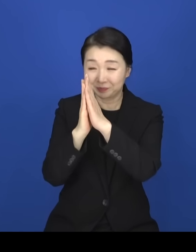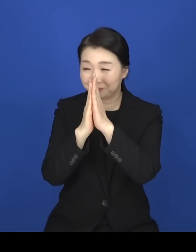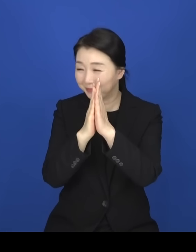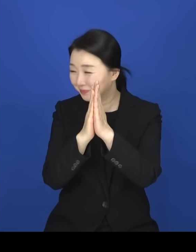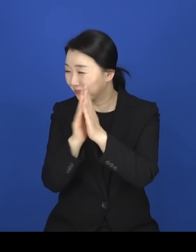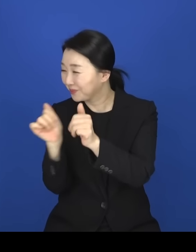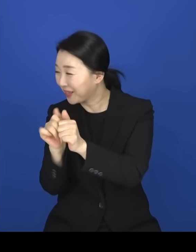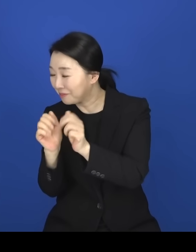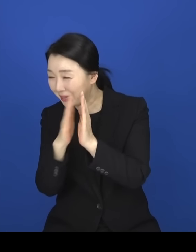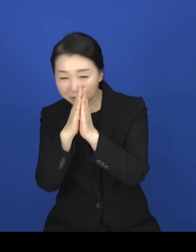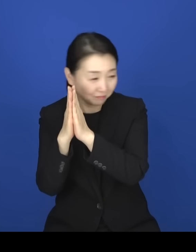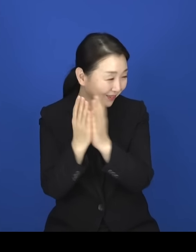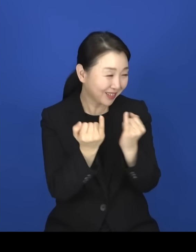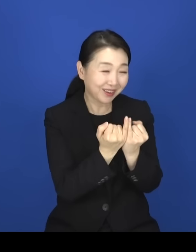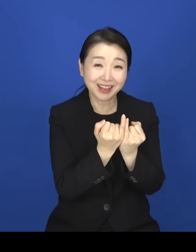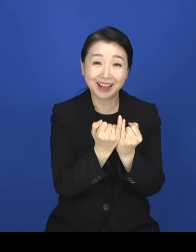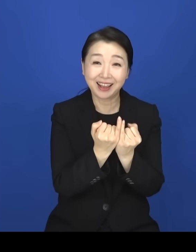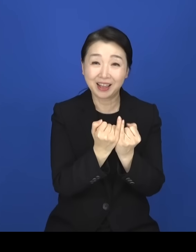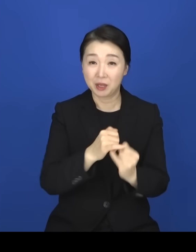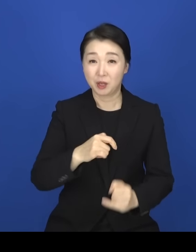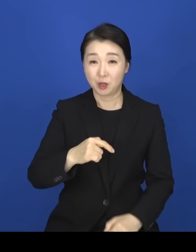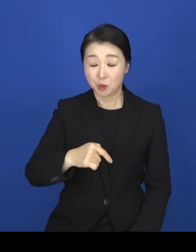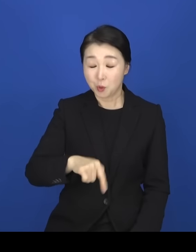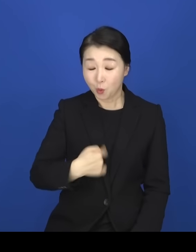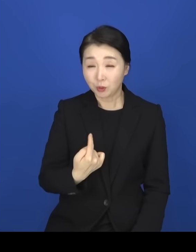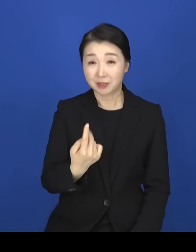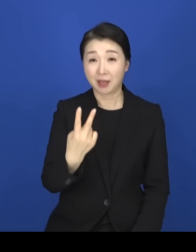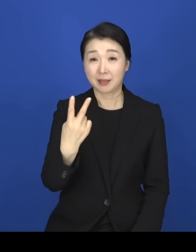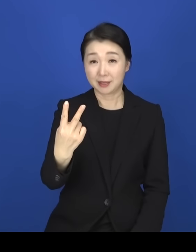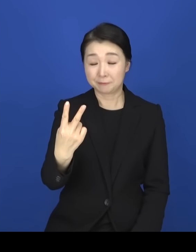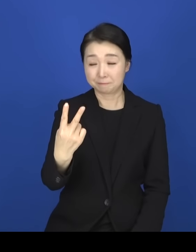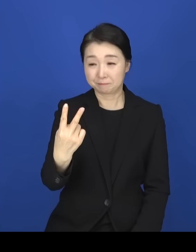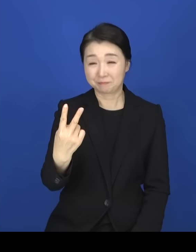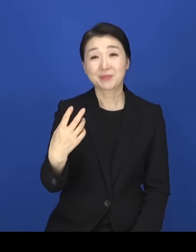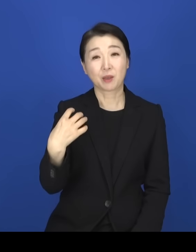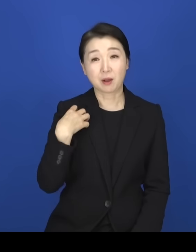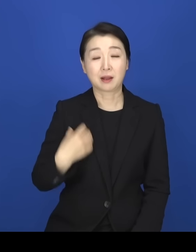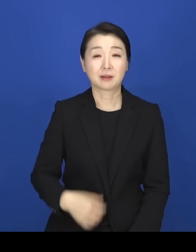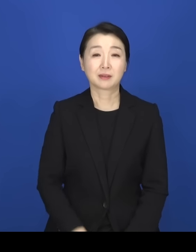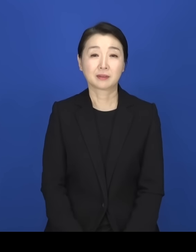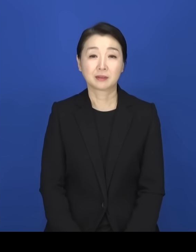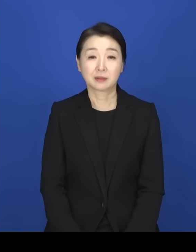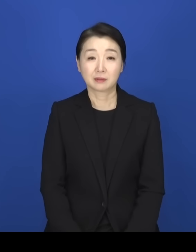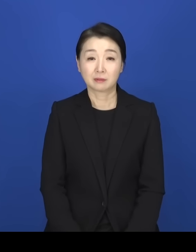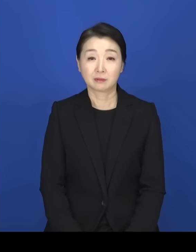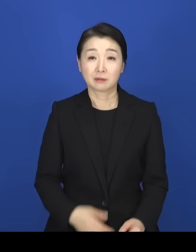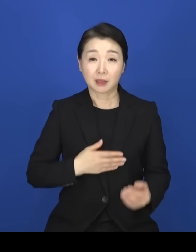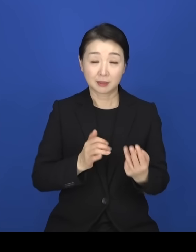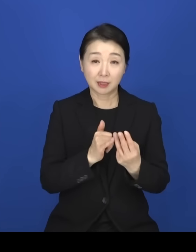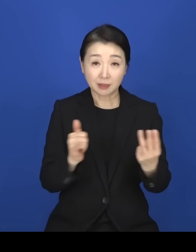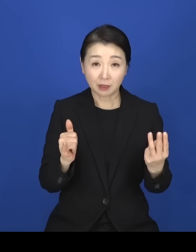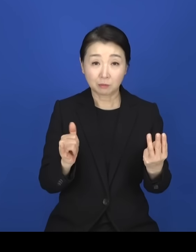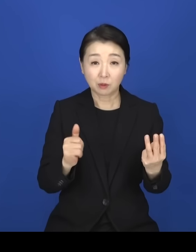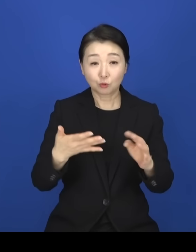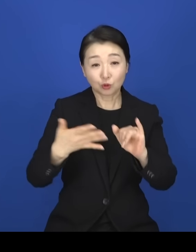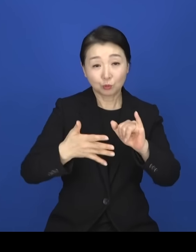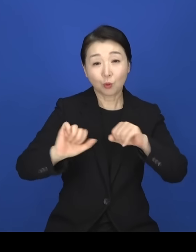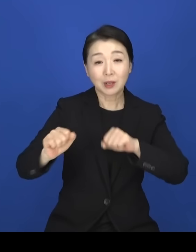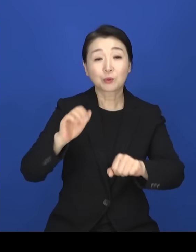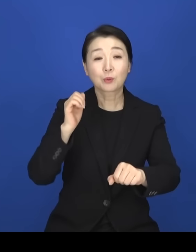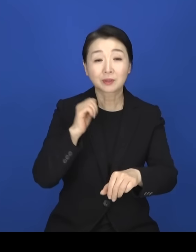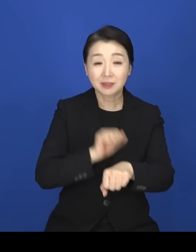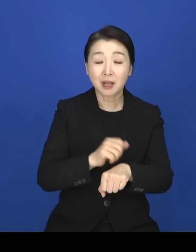예. 여자고 이제 1인 네네. 2역을 하는 건데 네. 저희 같은 경우는 이제 3명이서 지금 요즘에 아주 유튜브에서 활동 잘하고 있는